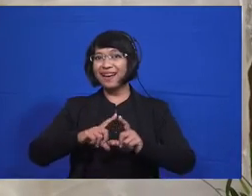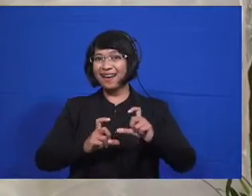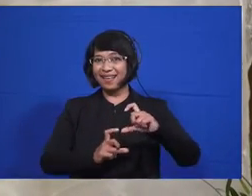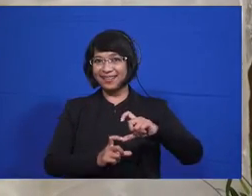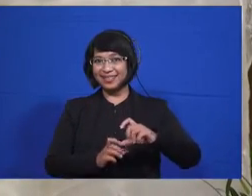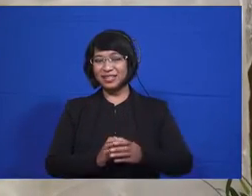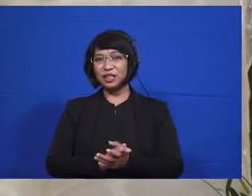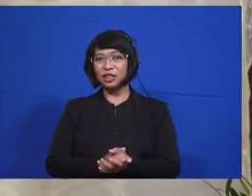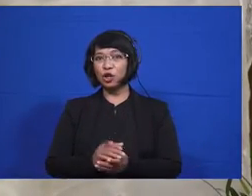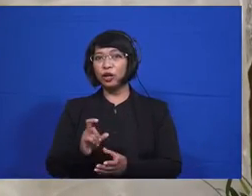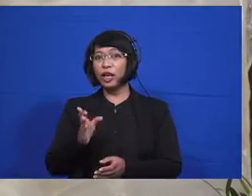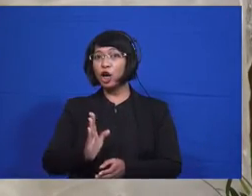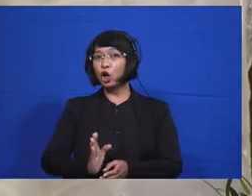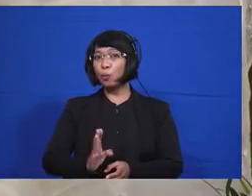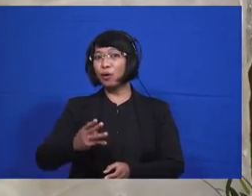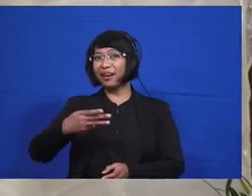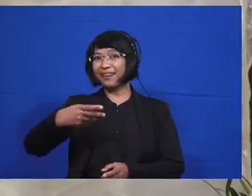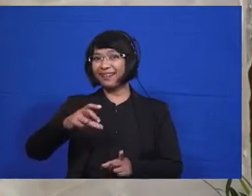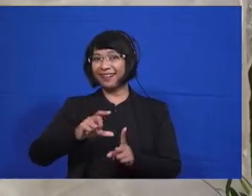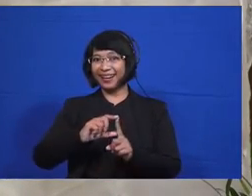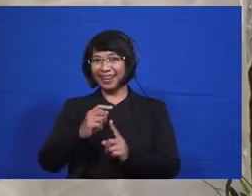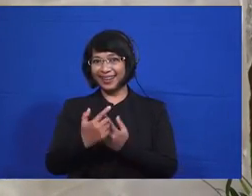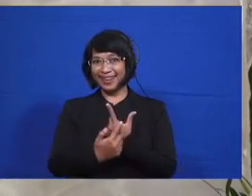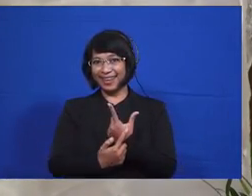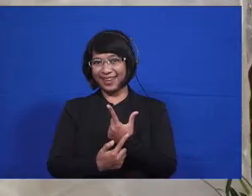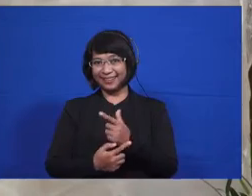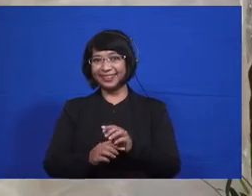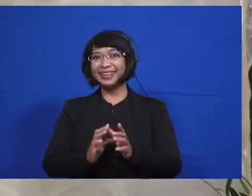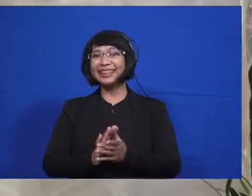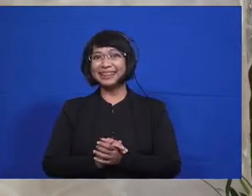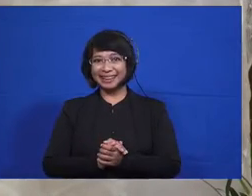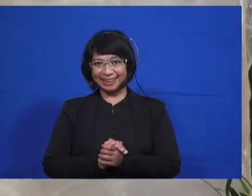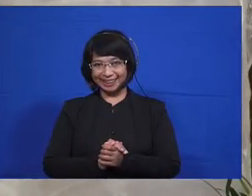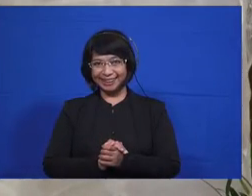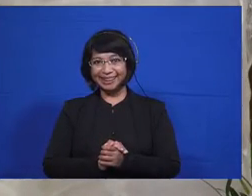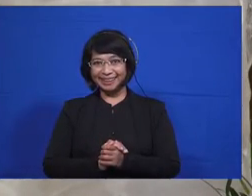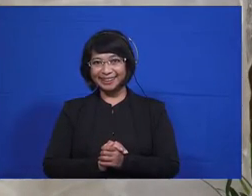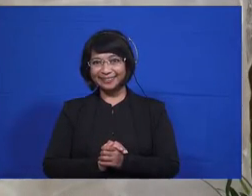Edi Purwanto PR, Vikaris Jenderal Keuskupan Agung Semarang.